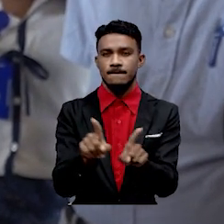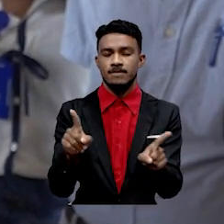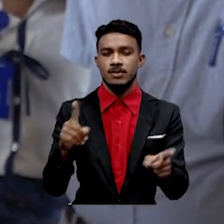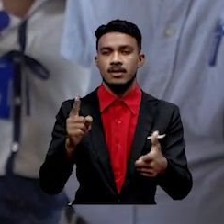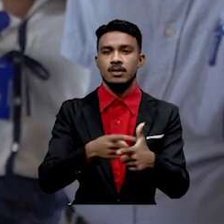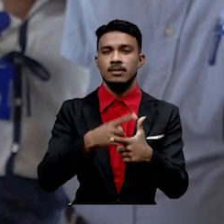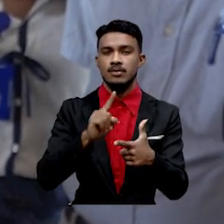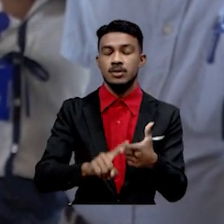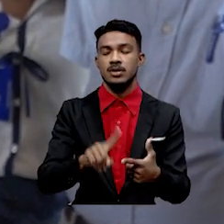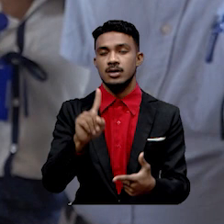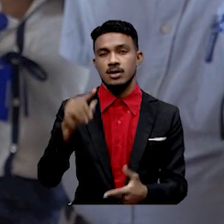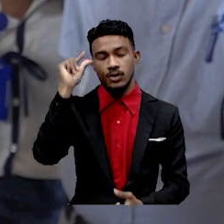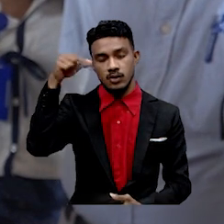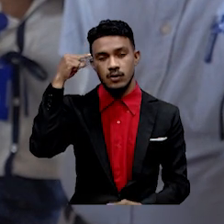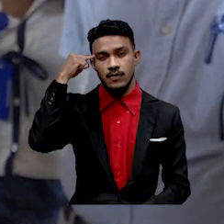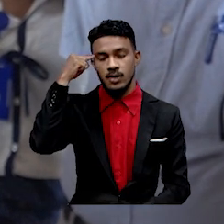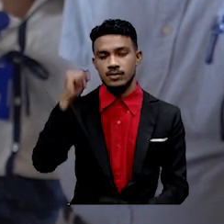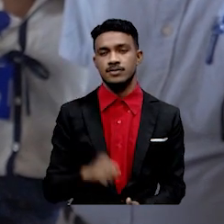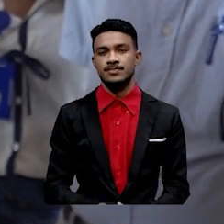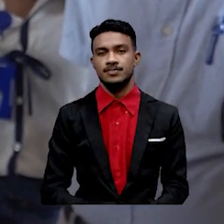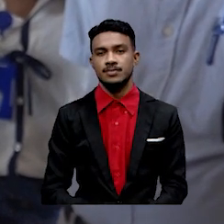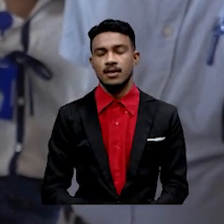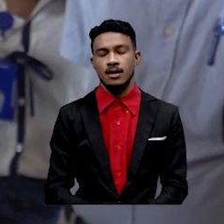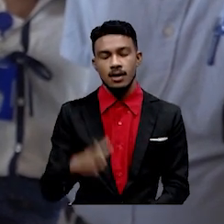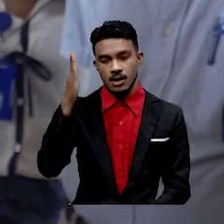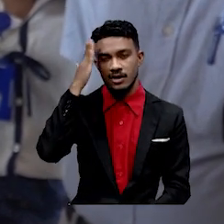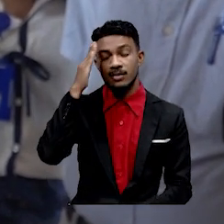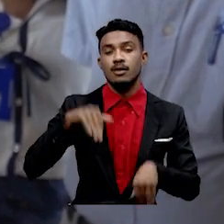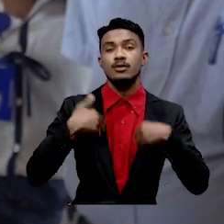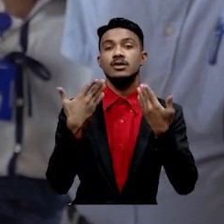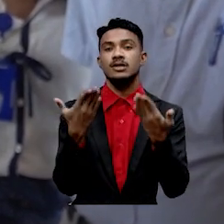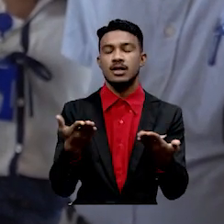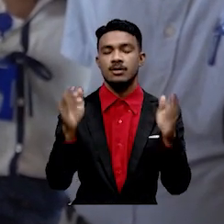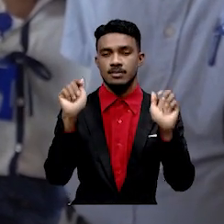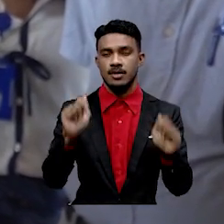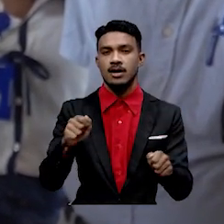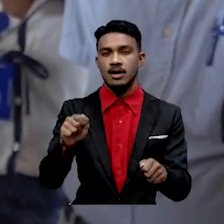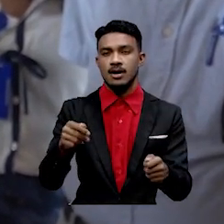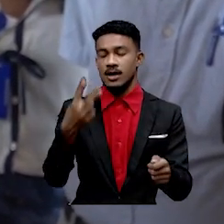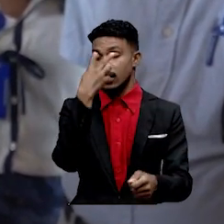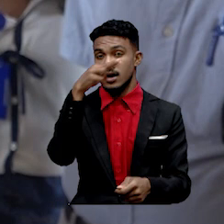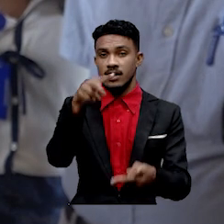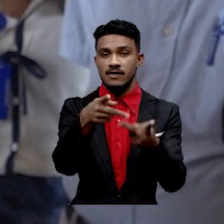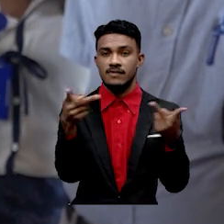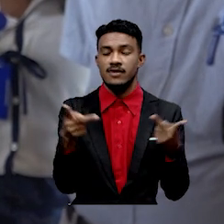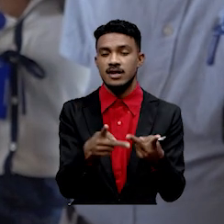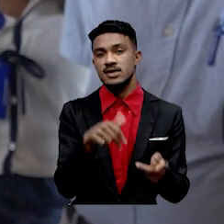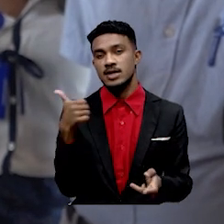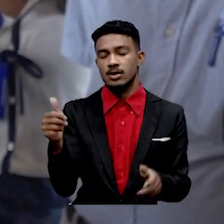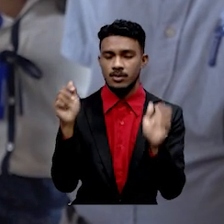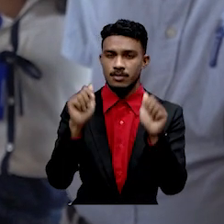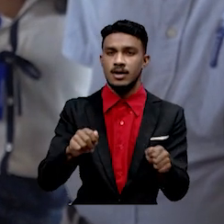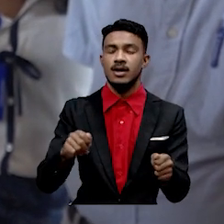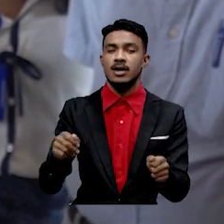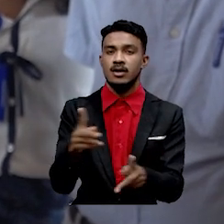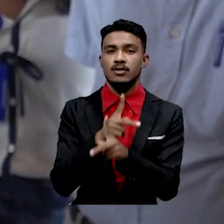ne guvermos hanoi nona para o insabele hare fatin seluk para bele sai atir